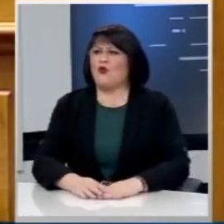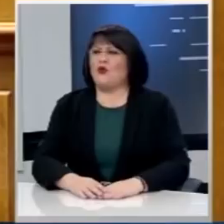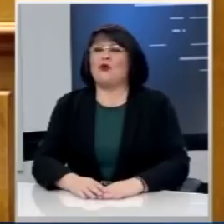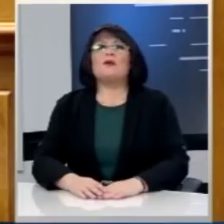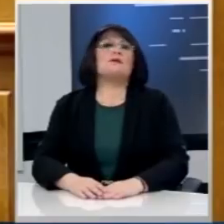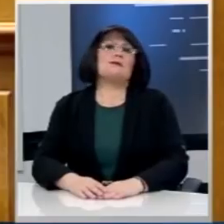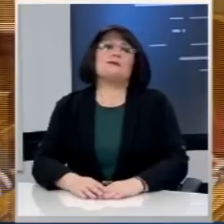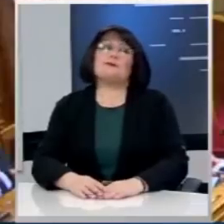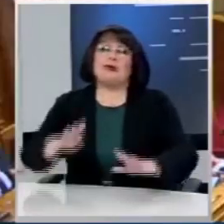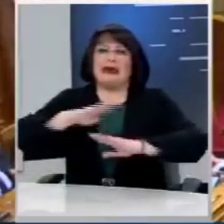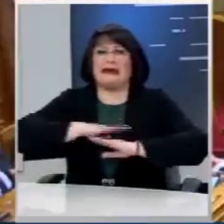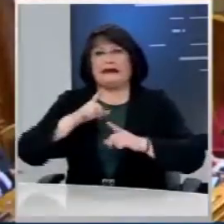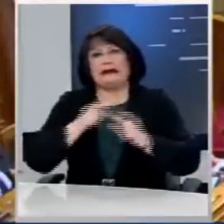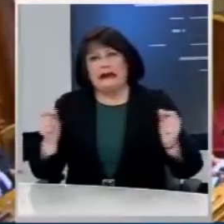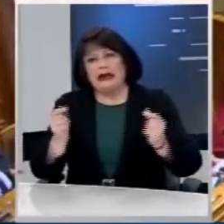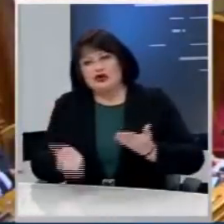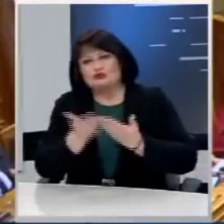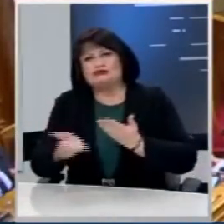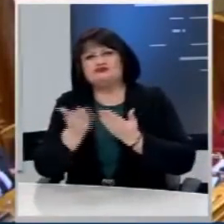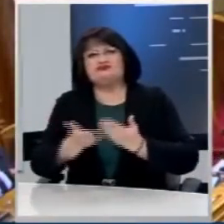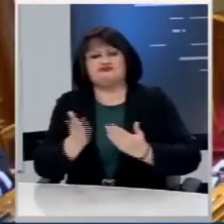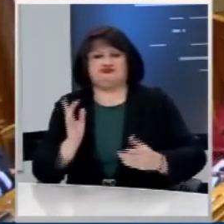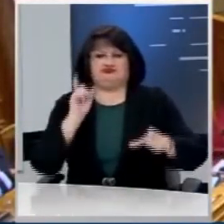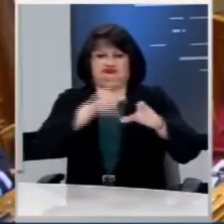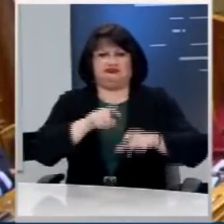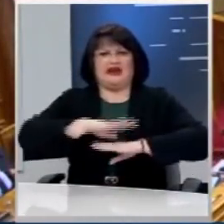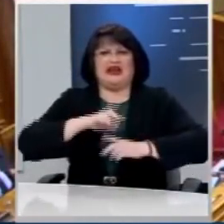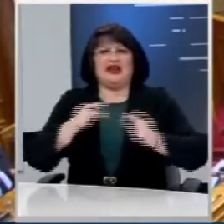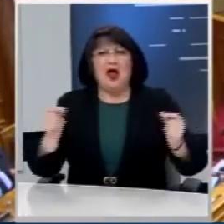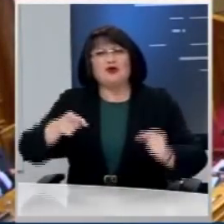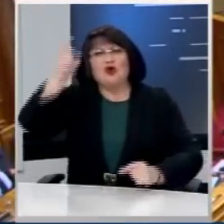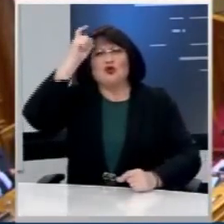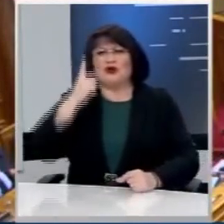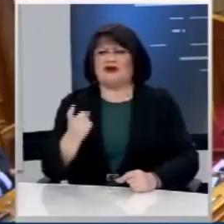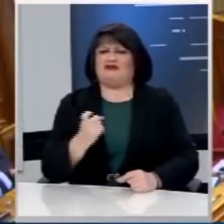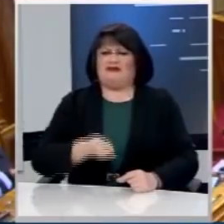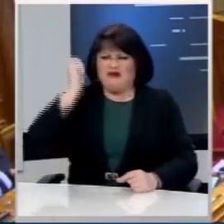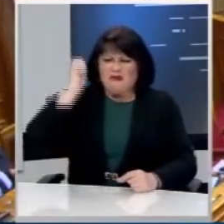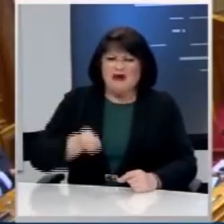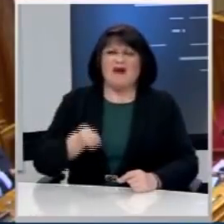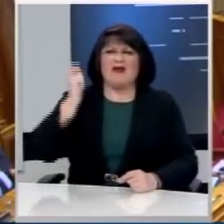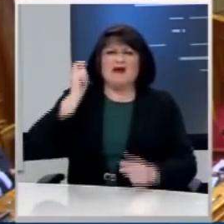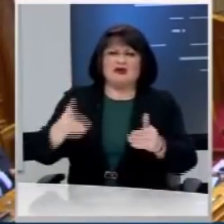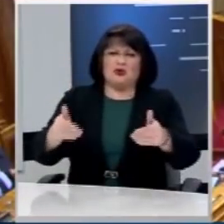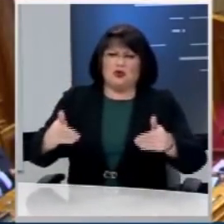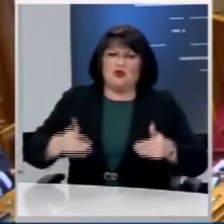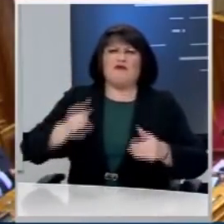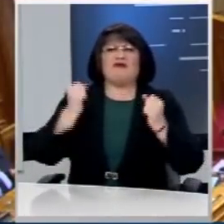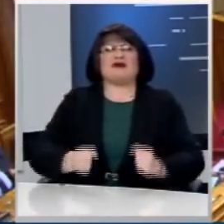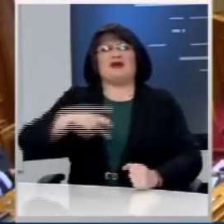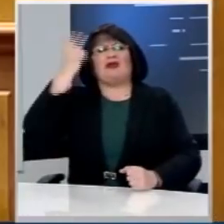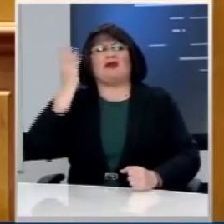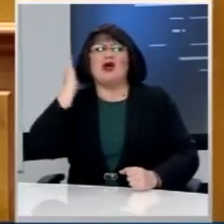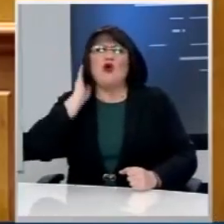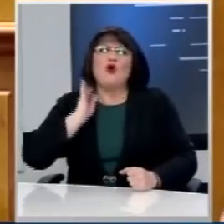πρόσδεση είναι να ενισχύει την τουρκική προκλητικότητα, να οδηγεί βήμα το βήμα σε απαράδεκτες υποχωρήσεις σε κυριαρχικά